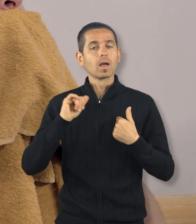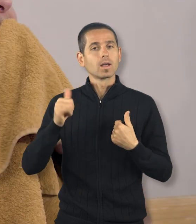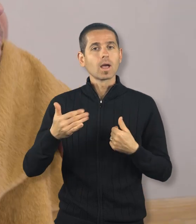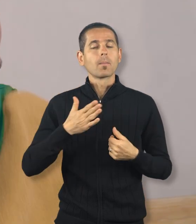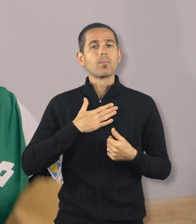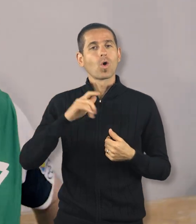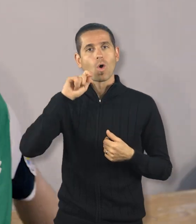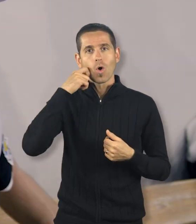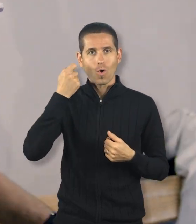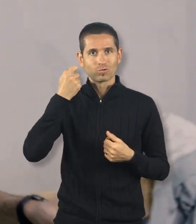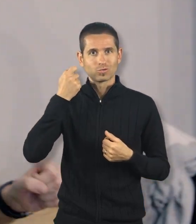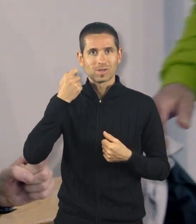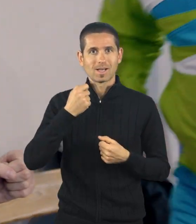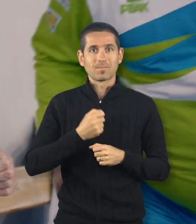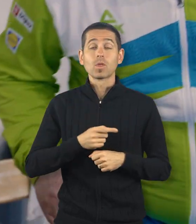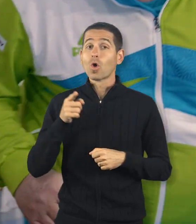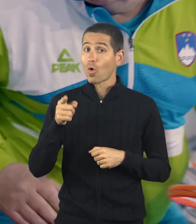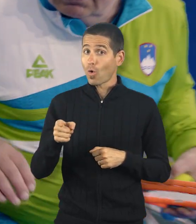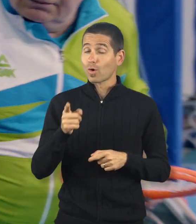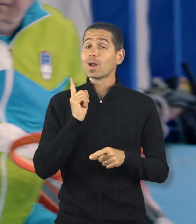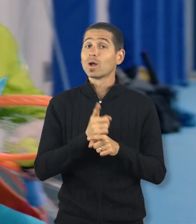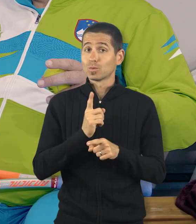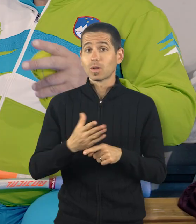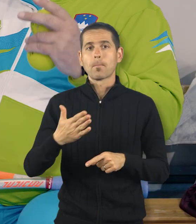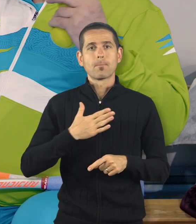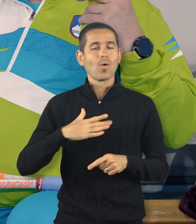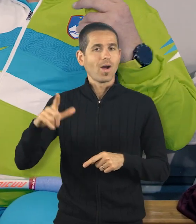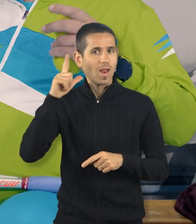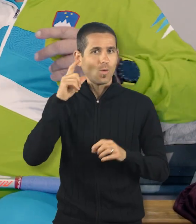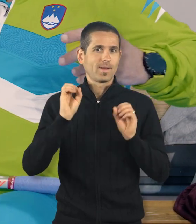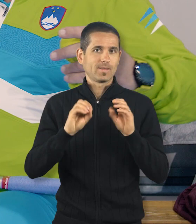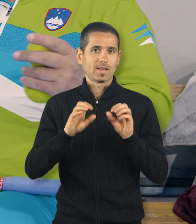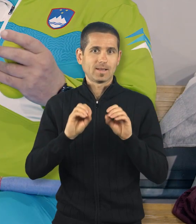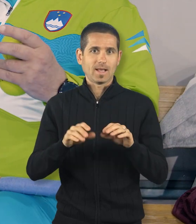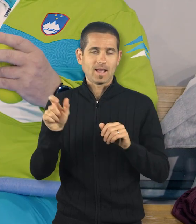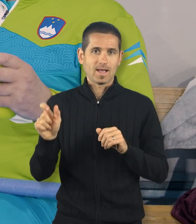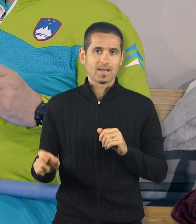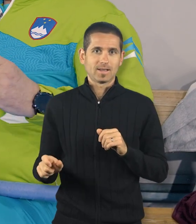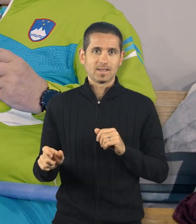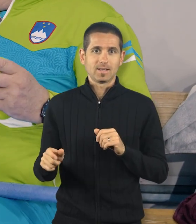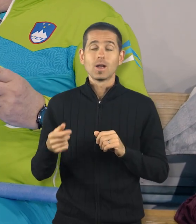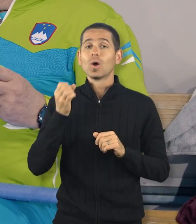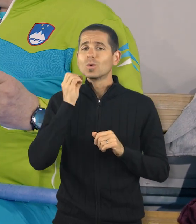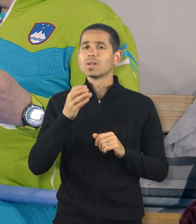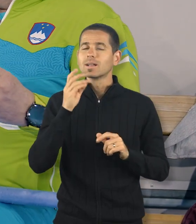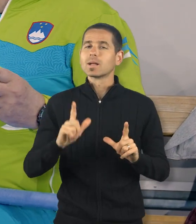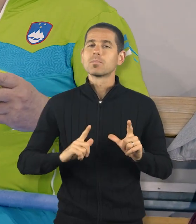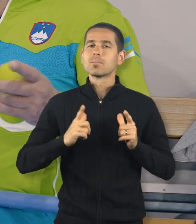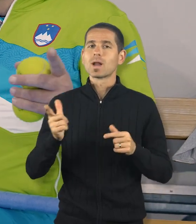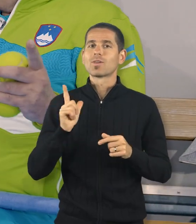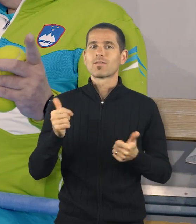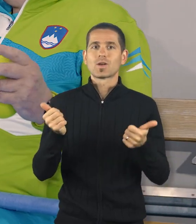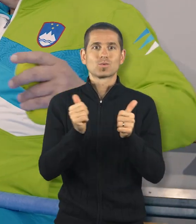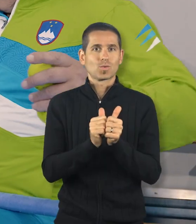mojem življenju je moj oče, ki je tudi moj glavni trener. Vsak